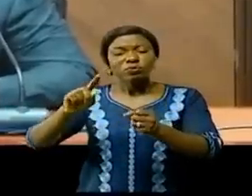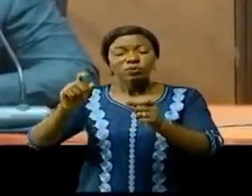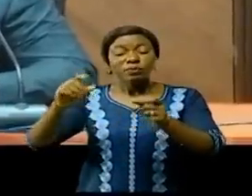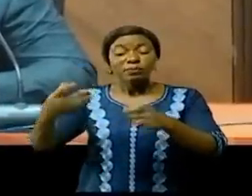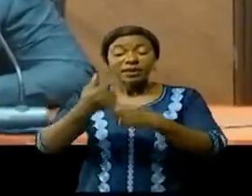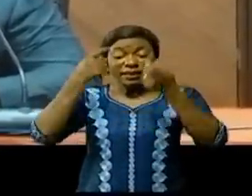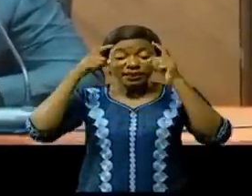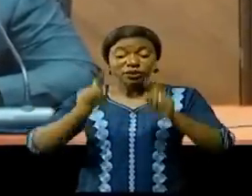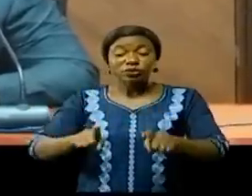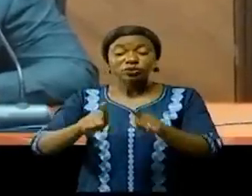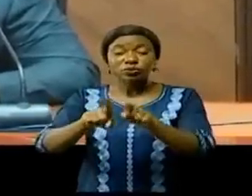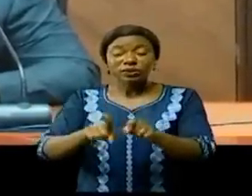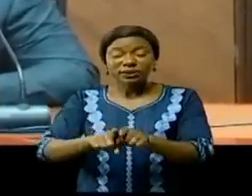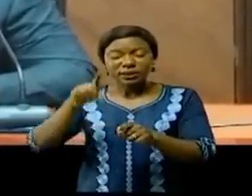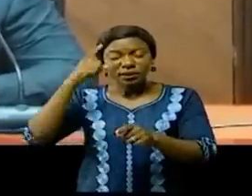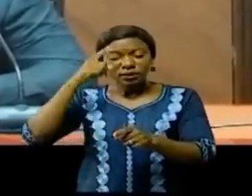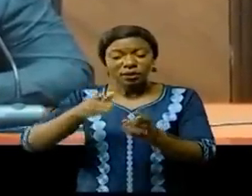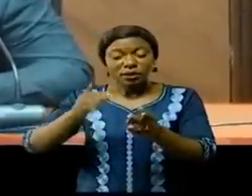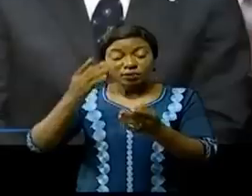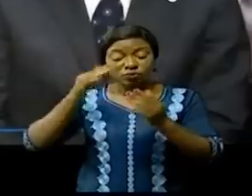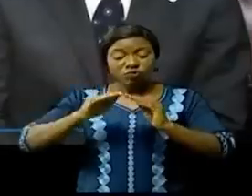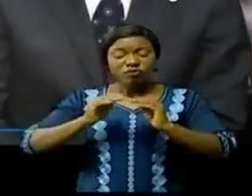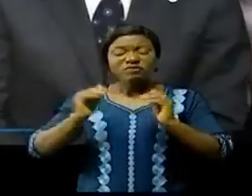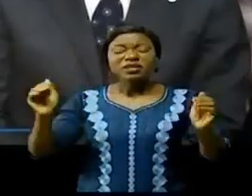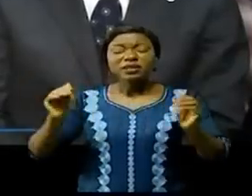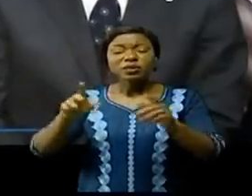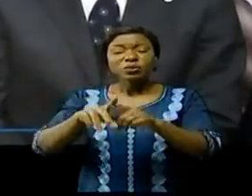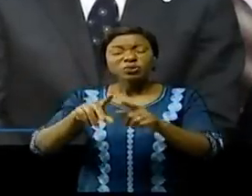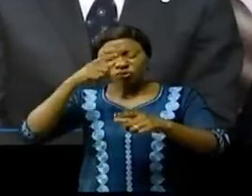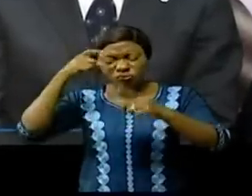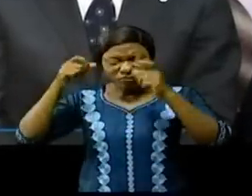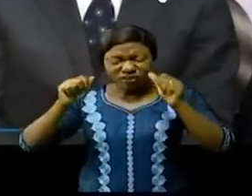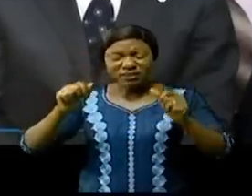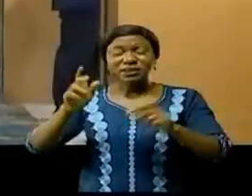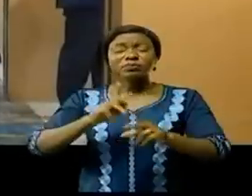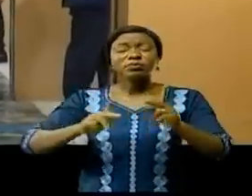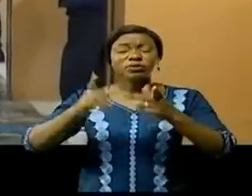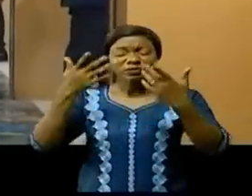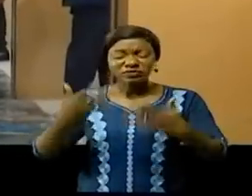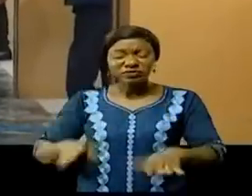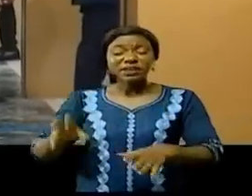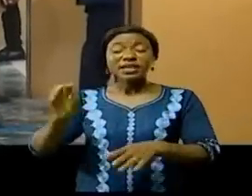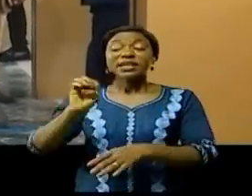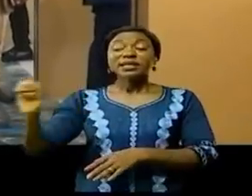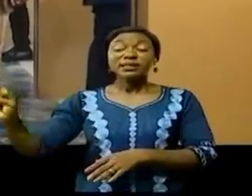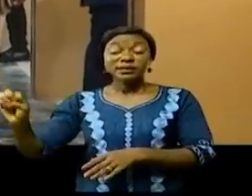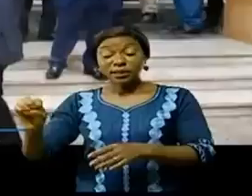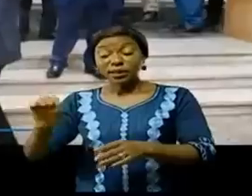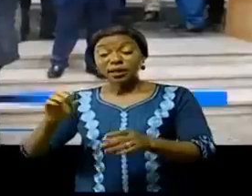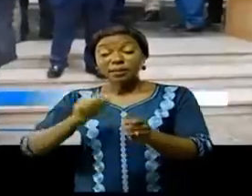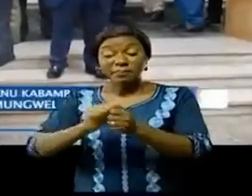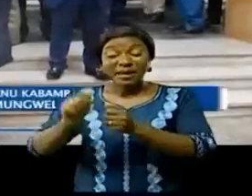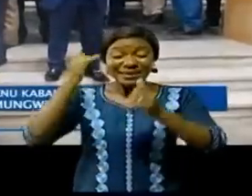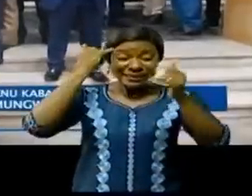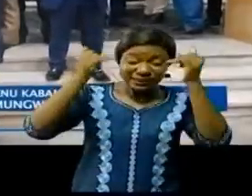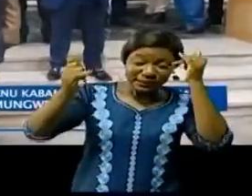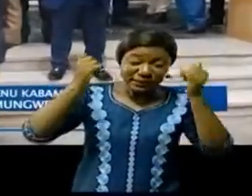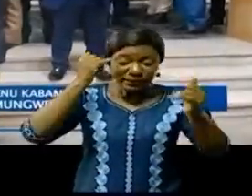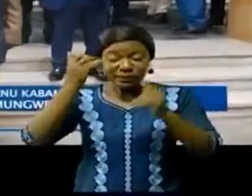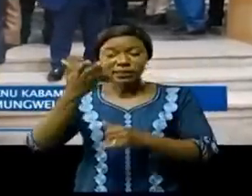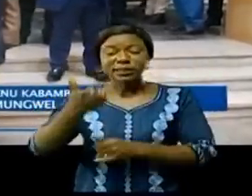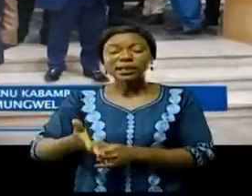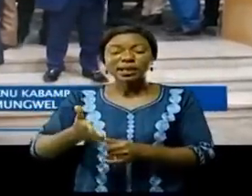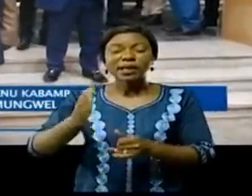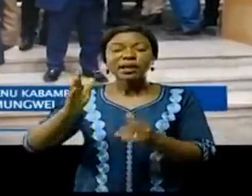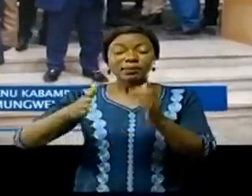décisions qui vont aller dans le sens de soulager la souffrance de notre population. Avec cette convergence des vues, tout porte à croire que les